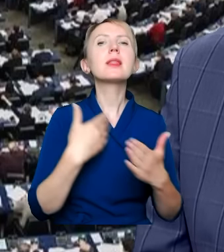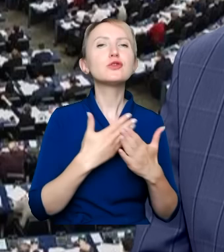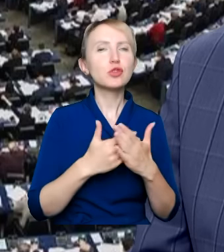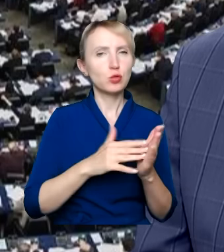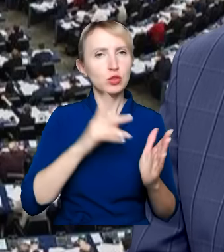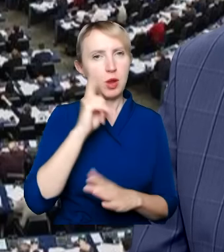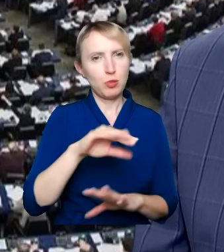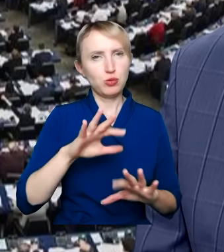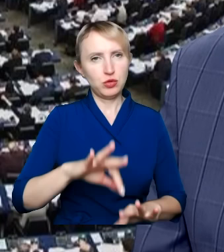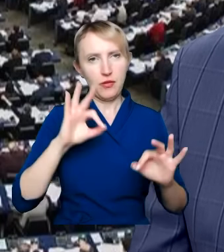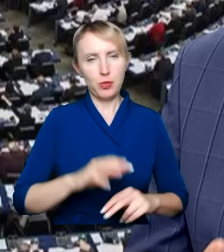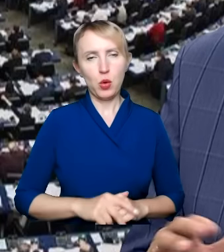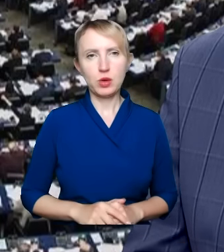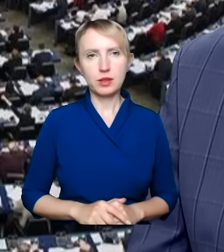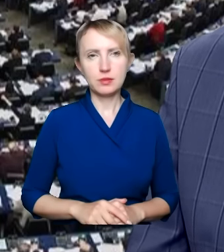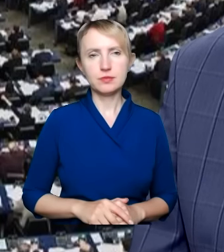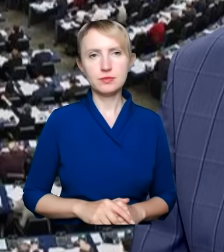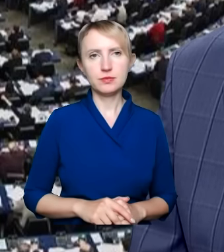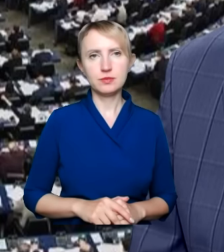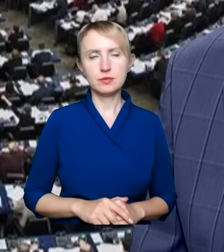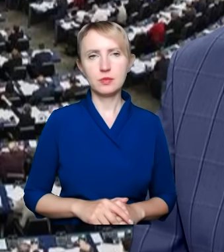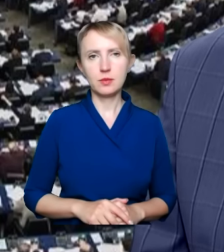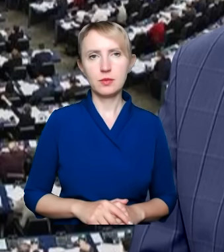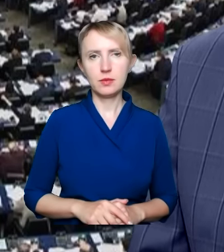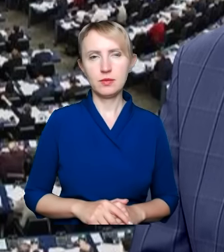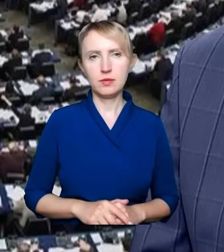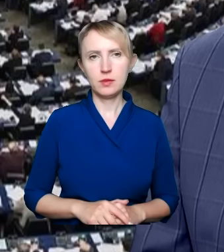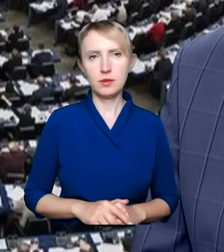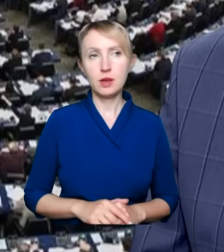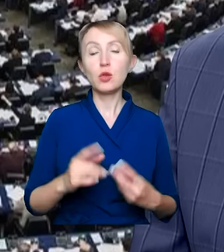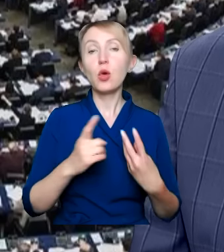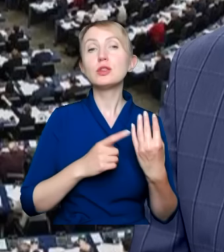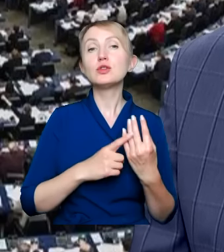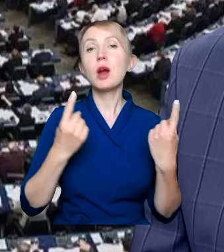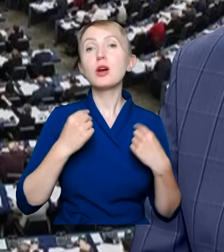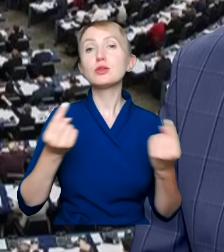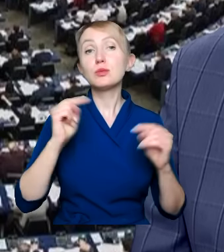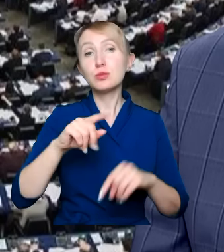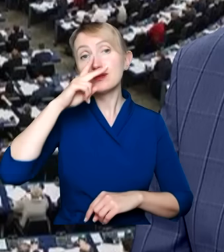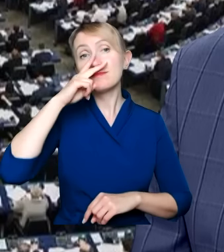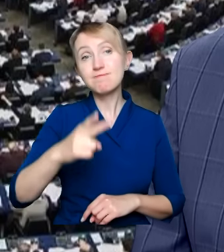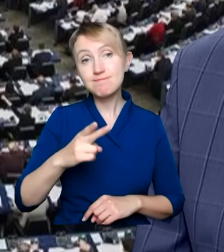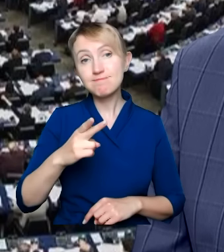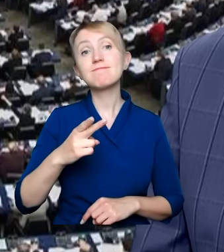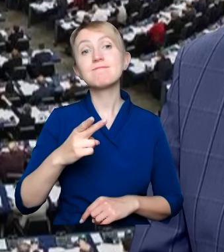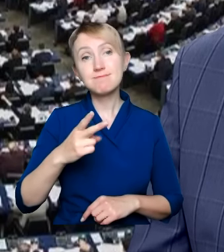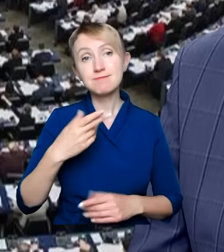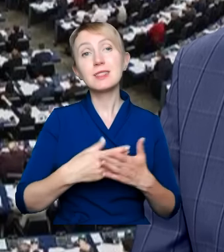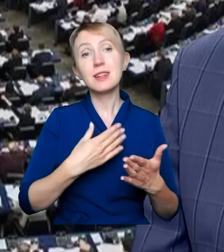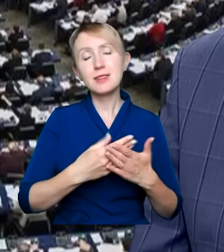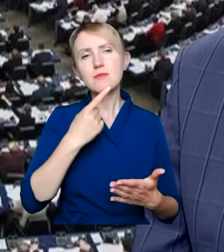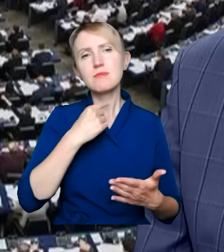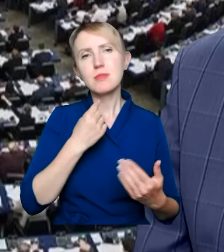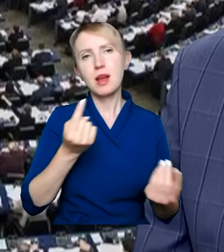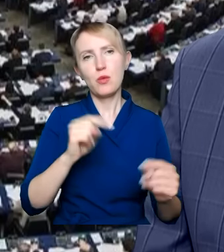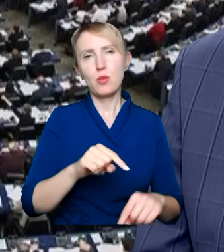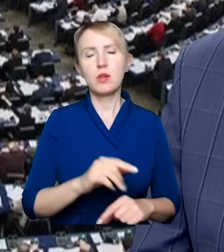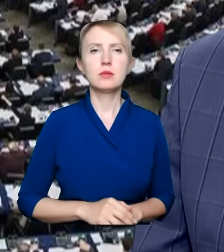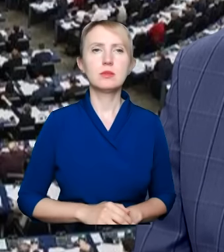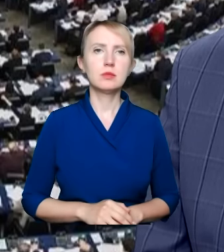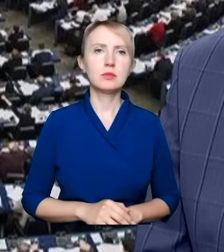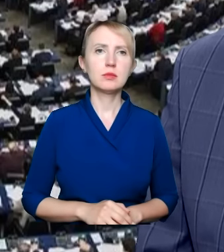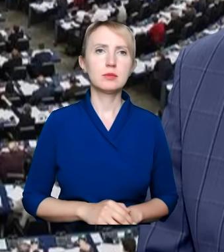wybory co Zresztą wróciłbym raz jeszcze do frekwencji miało swoje odzwierciedlenie właśnie w tym wymiarze czy południe wschód